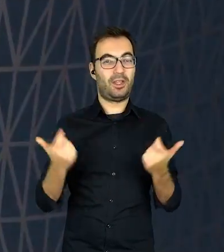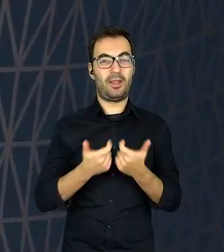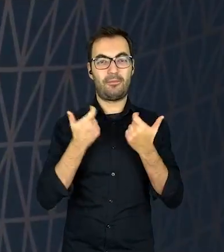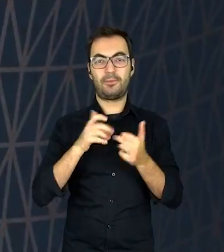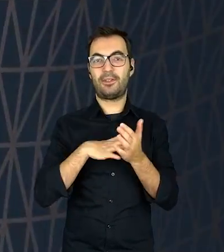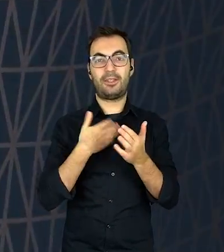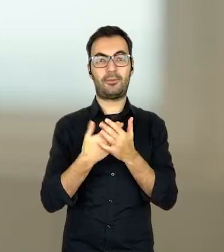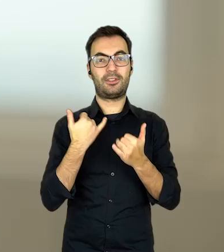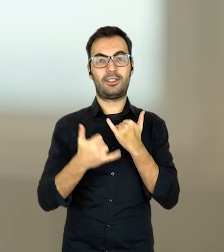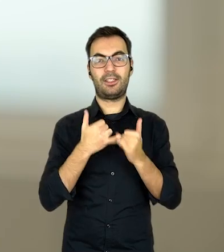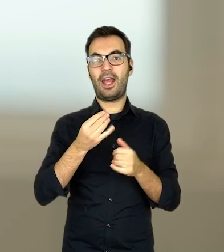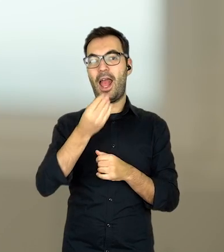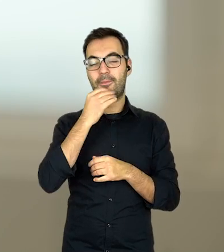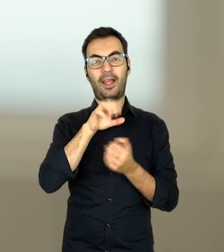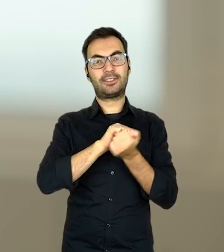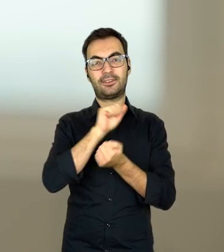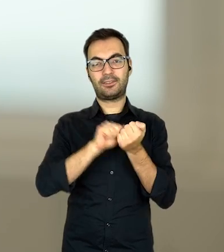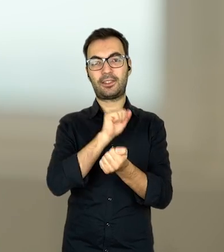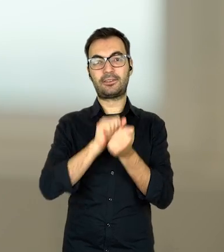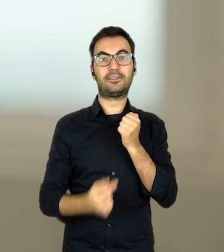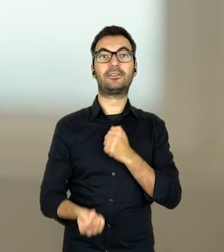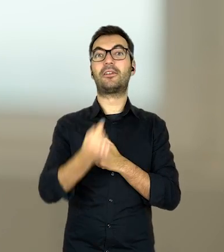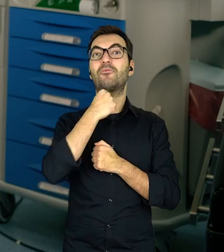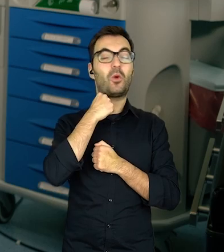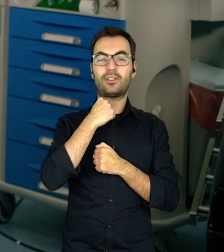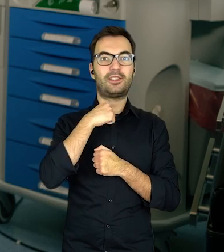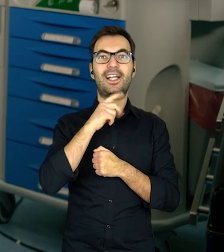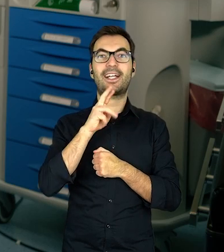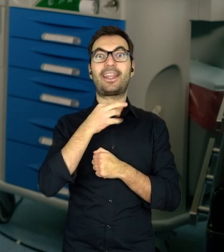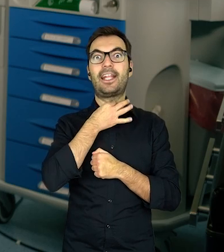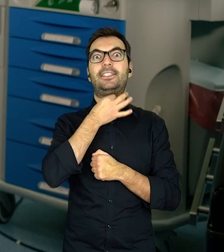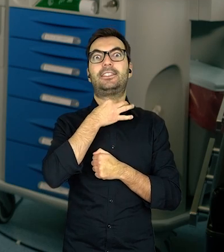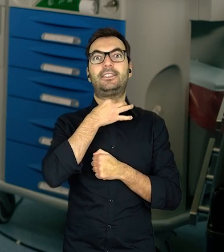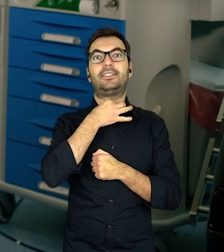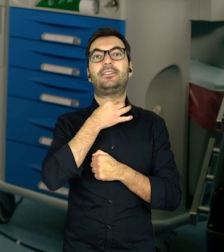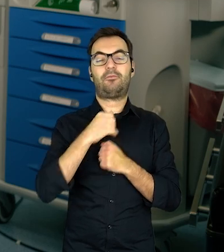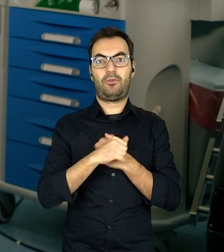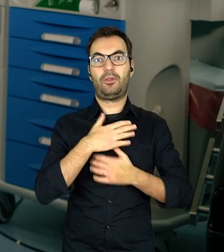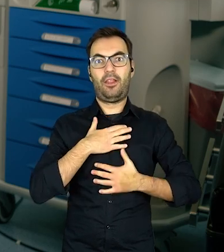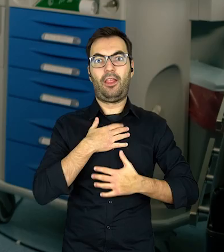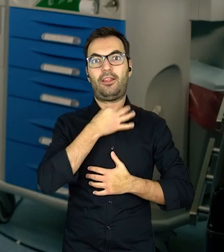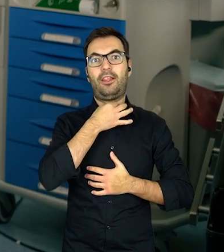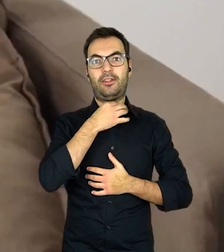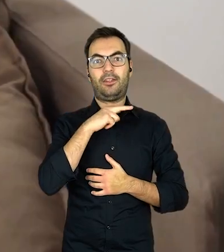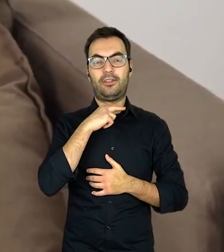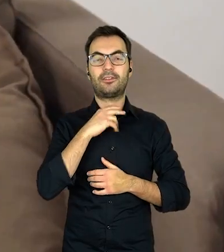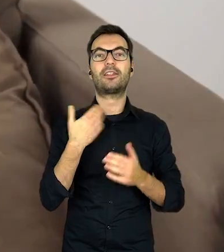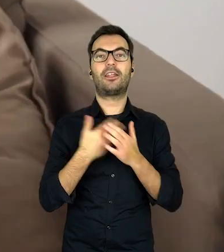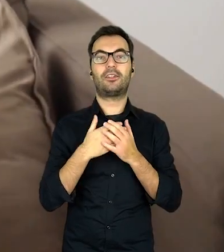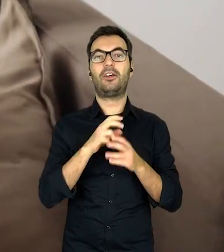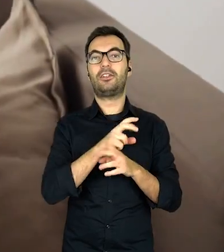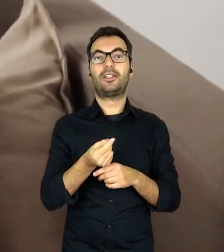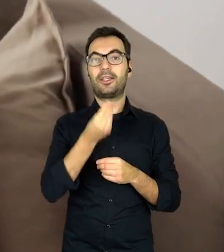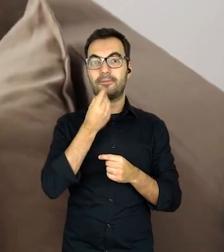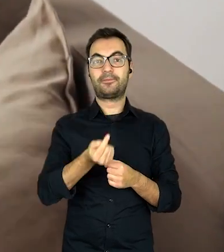może być niebezpieczne, na przykład wtedy, gdy kęs jedzenia zamiast do przełyku trafi do krtani i wywoła zakrztuszenie.